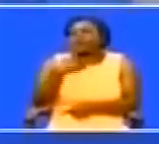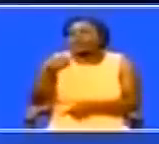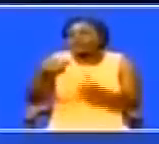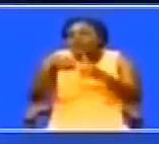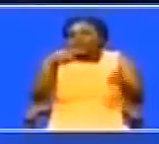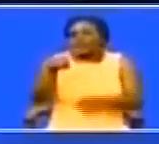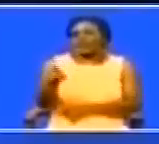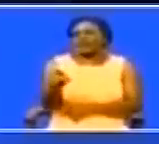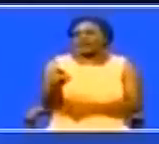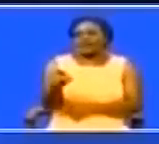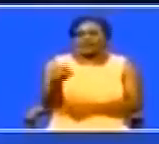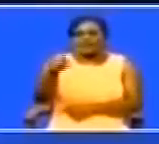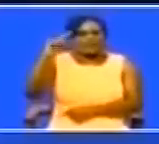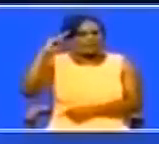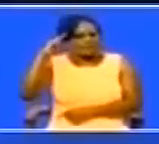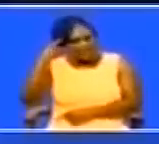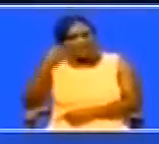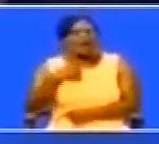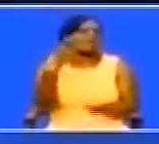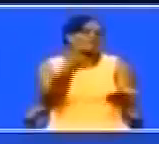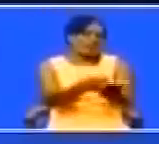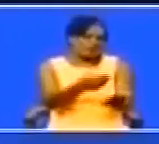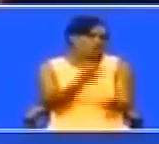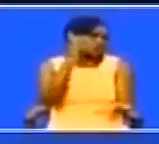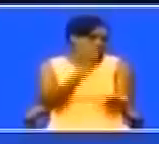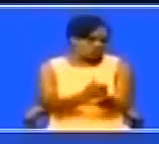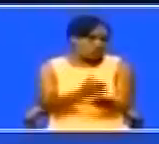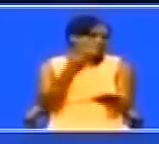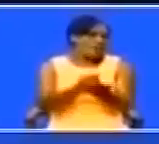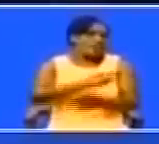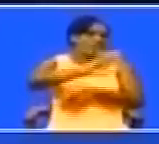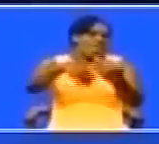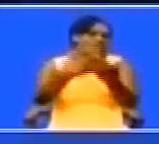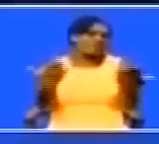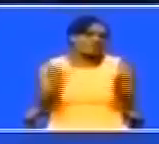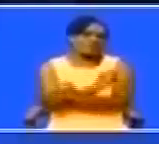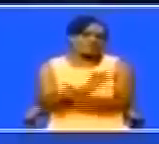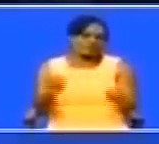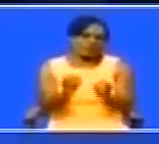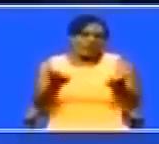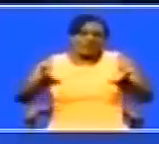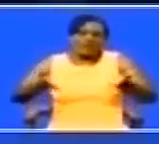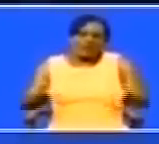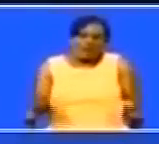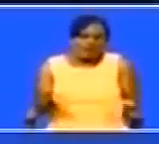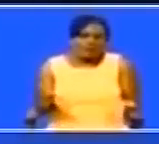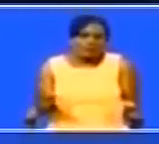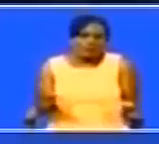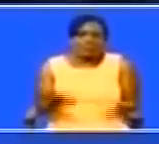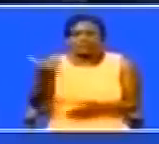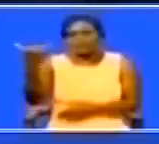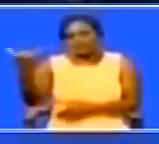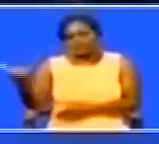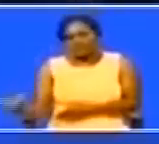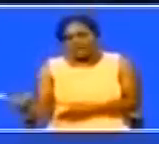yake. No matter how he thinks he has the money, but money is not everything. Because pesa, sasa hiyo pesa anasema, mtoto